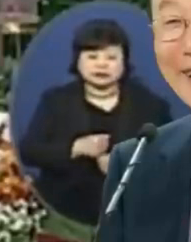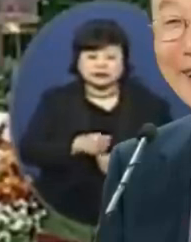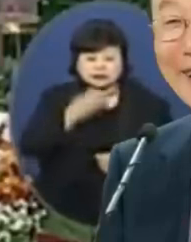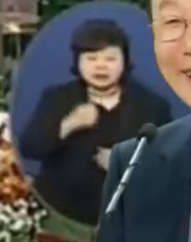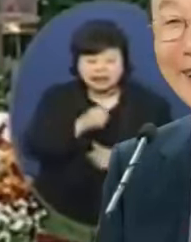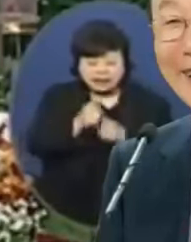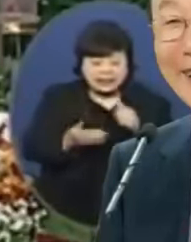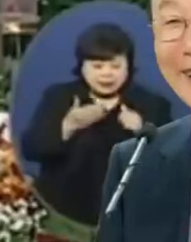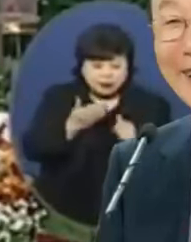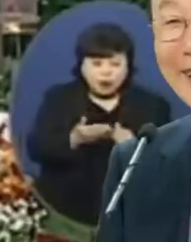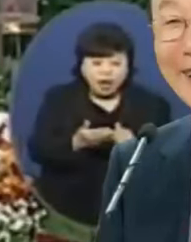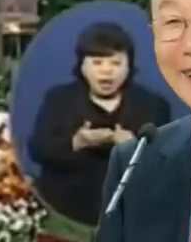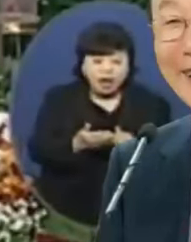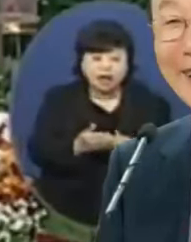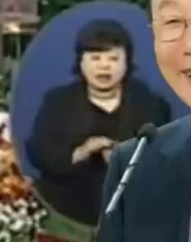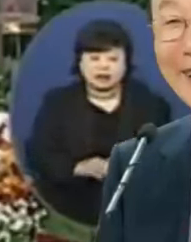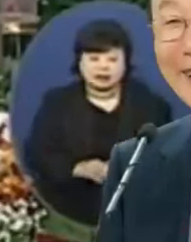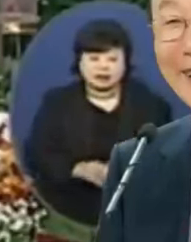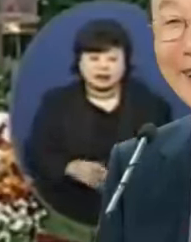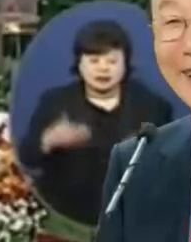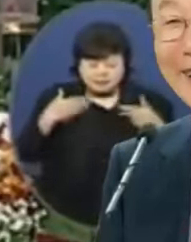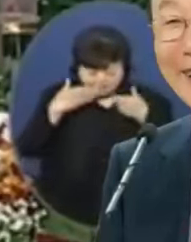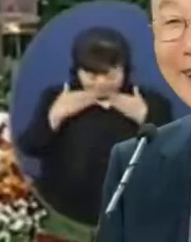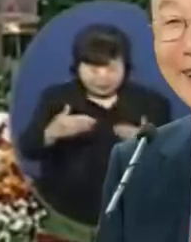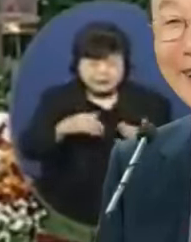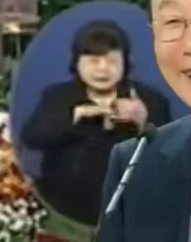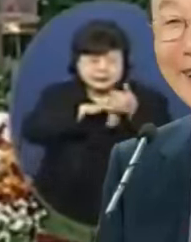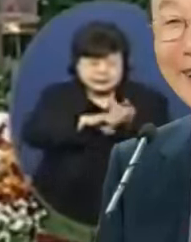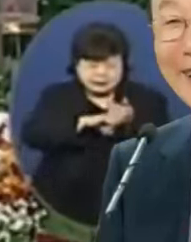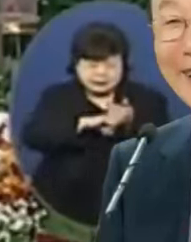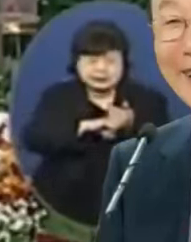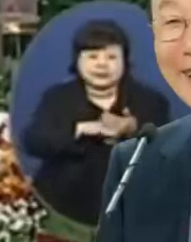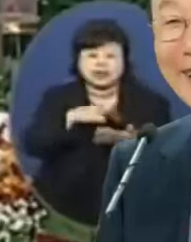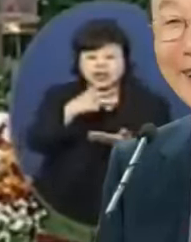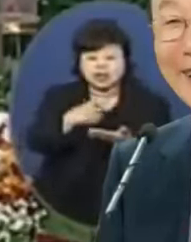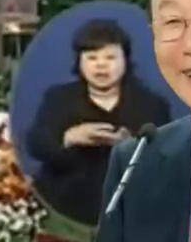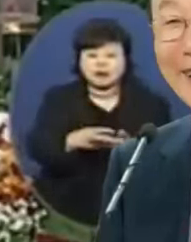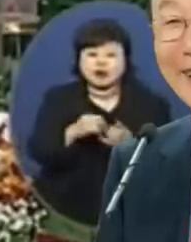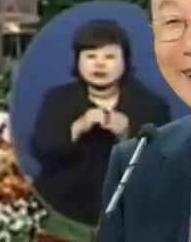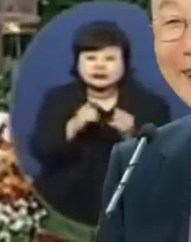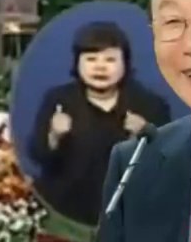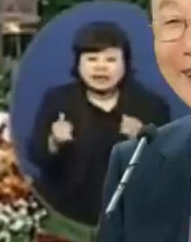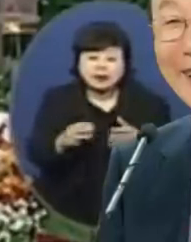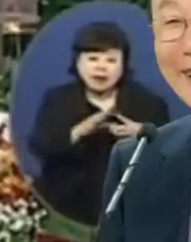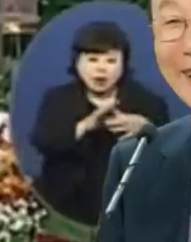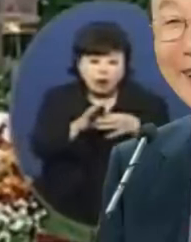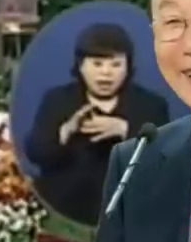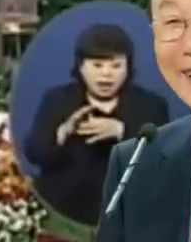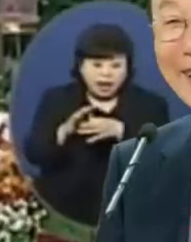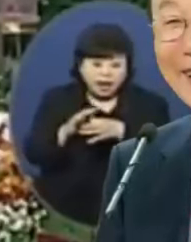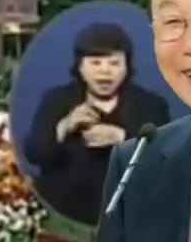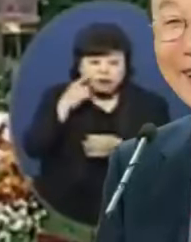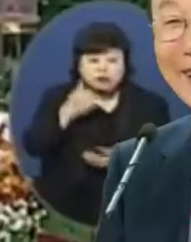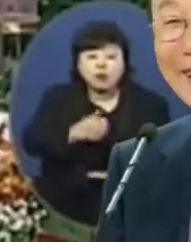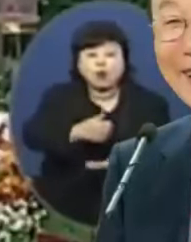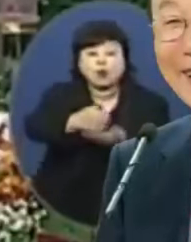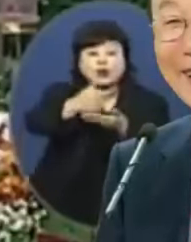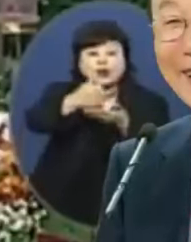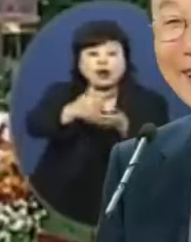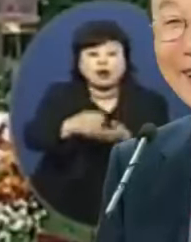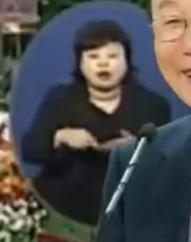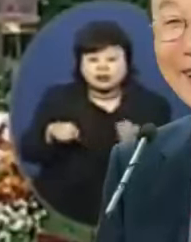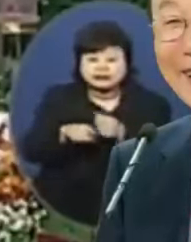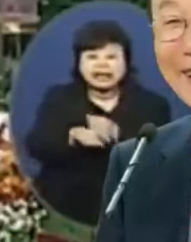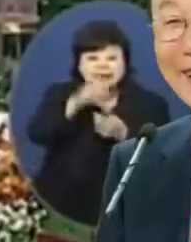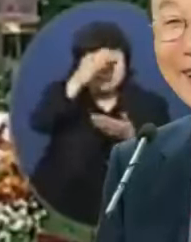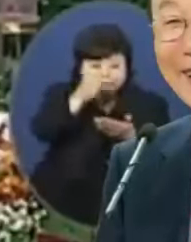이스라엘이 하나님과 동행하는데 반드시 지켜야 될 계명인 것입니다. 그 다음에 인간과의 관계는 내 부모를 공경하라.